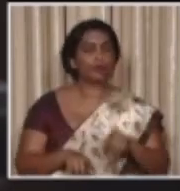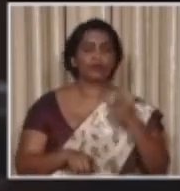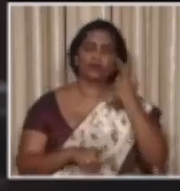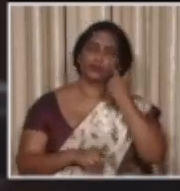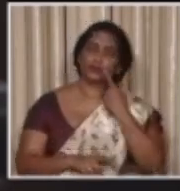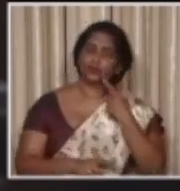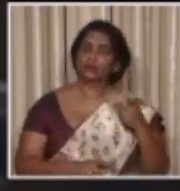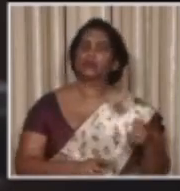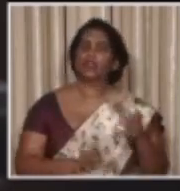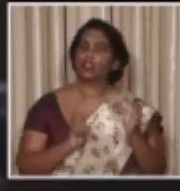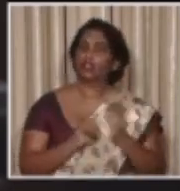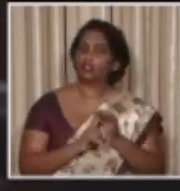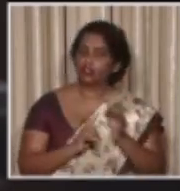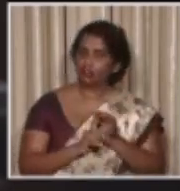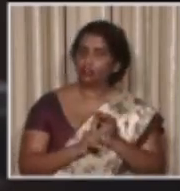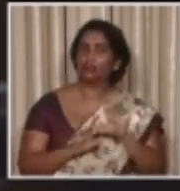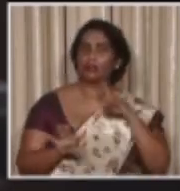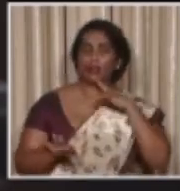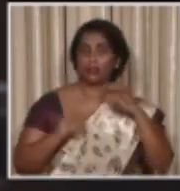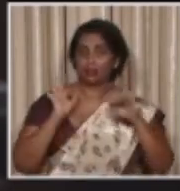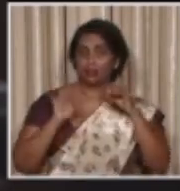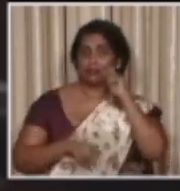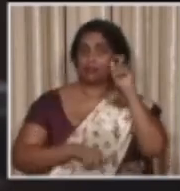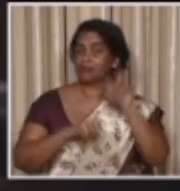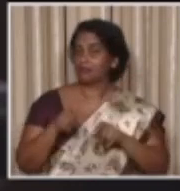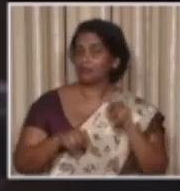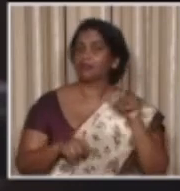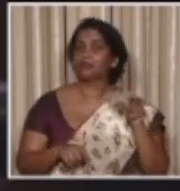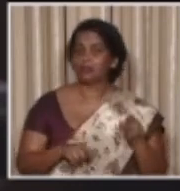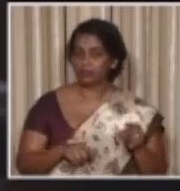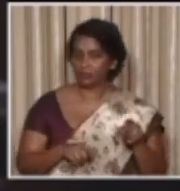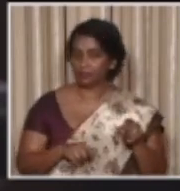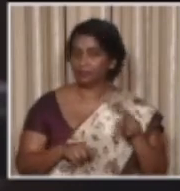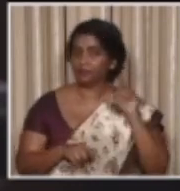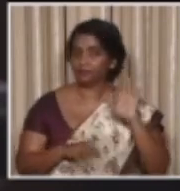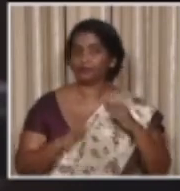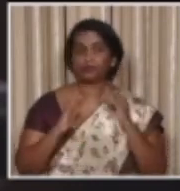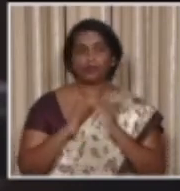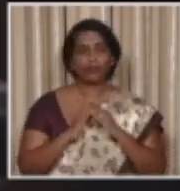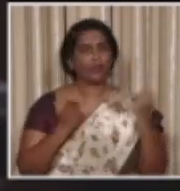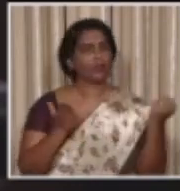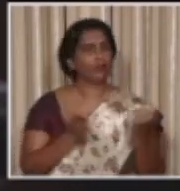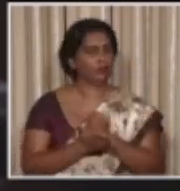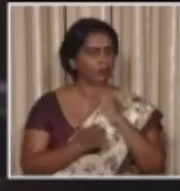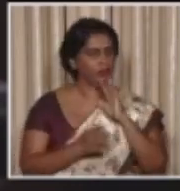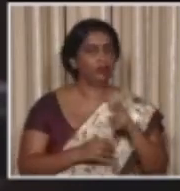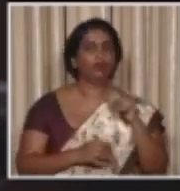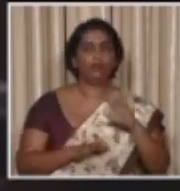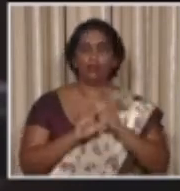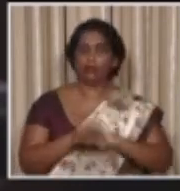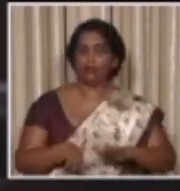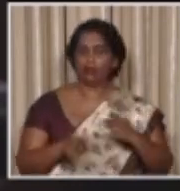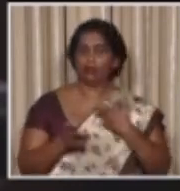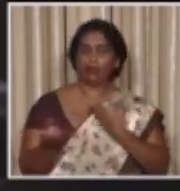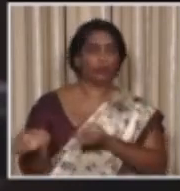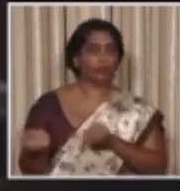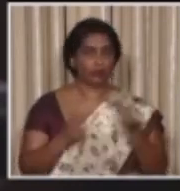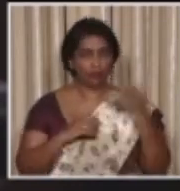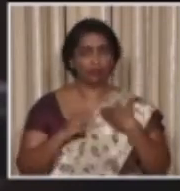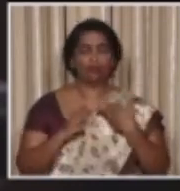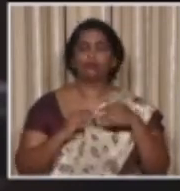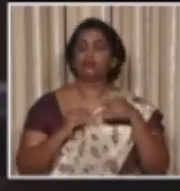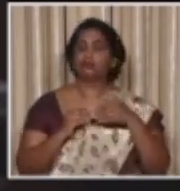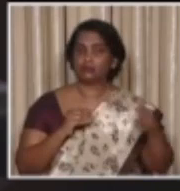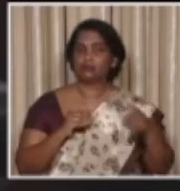අහිංසක දුප්පත් වතුකරයේ ඉන්න ජනතාවගේ ඒ නිවස කඩා දාලා දූදරුව ඇදලා දාලා එළියට